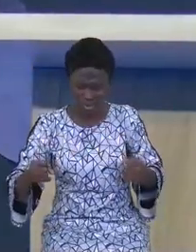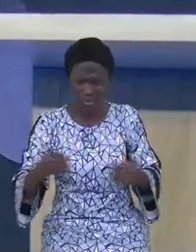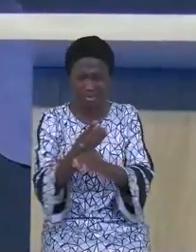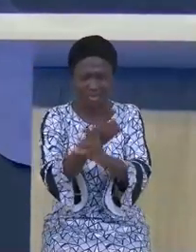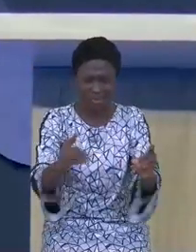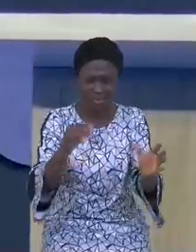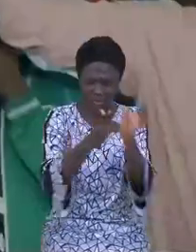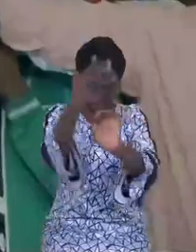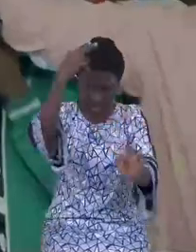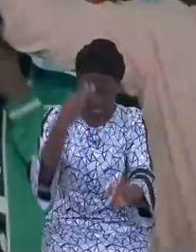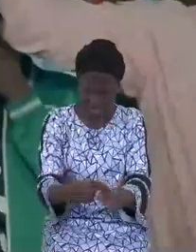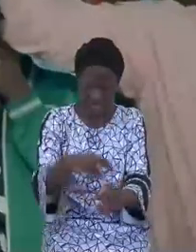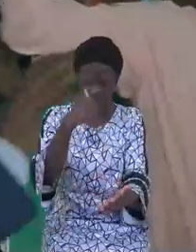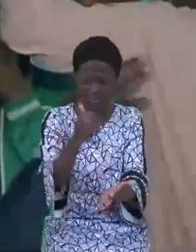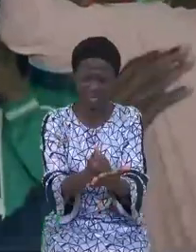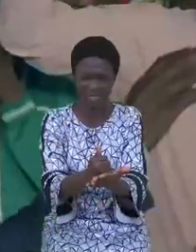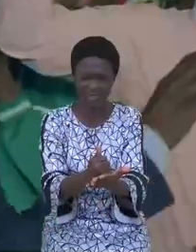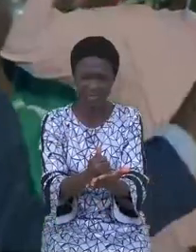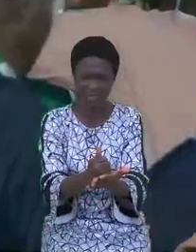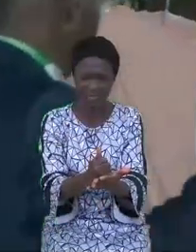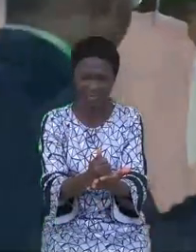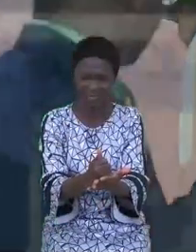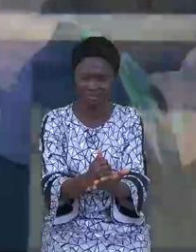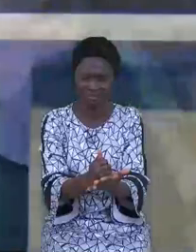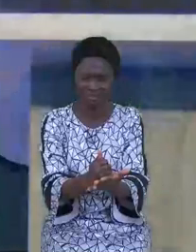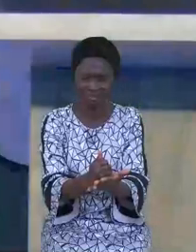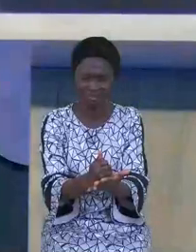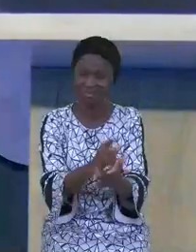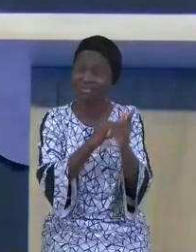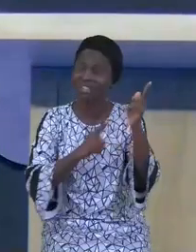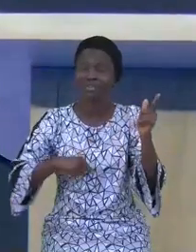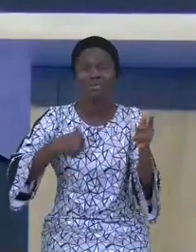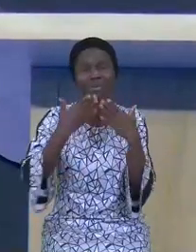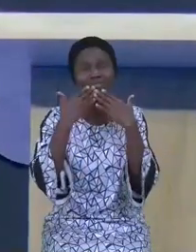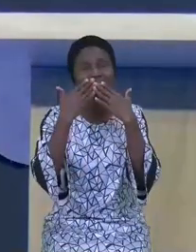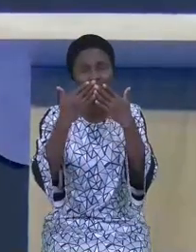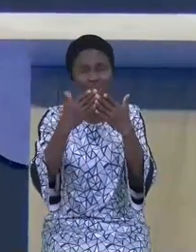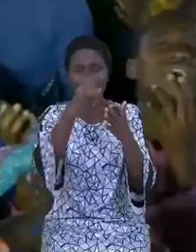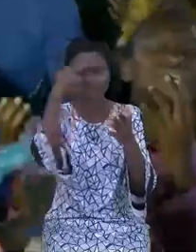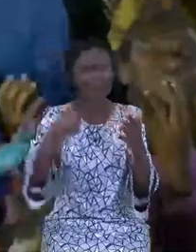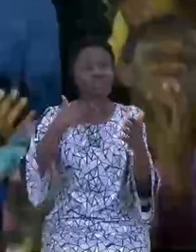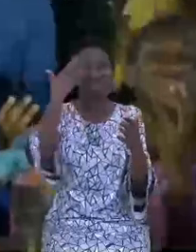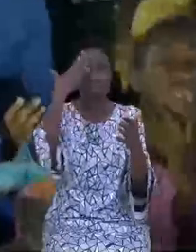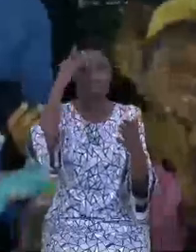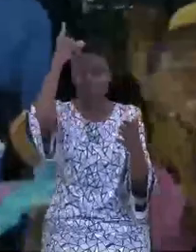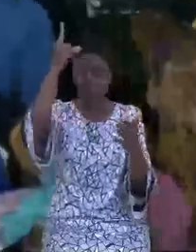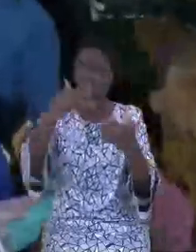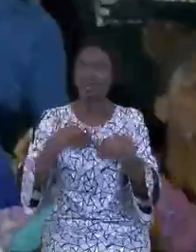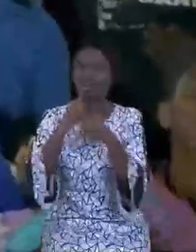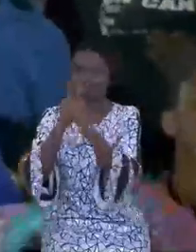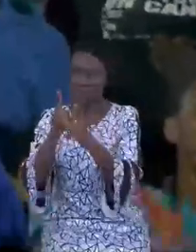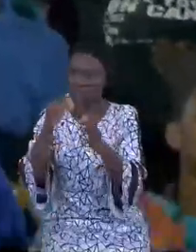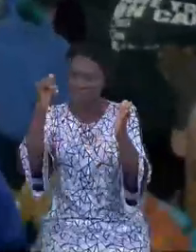nom de Jésus. Seigneur, nous te remercions pour l'exaucement. Ce